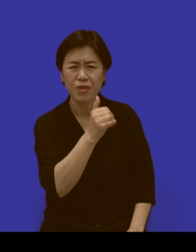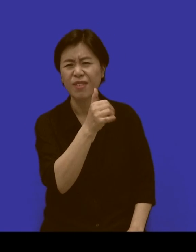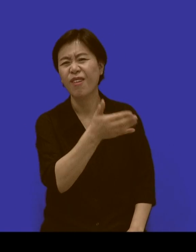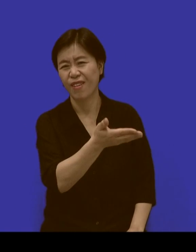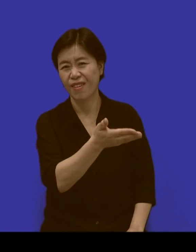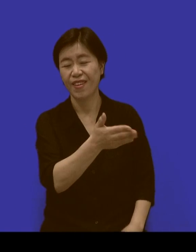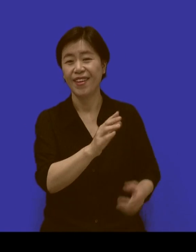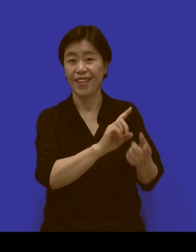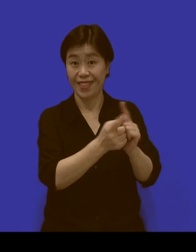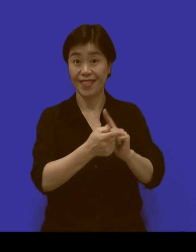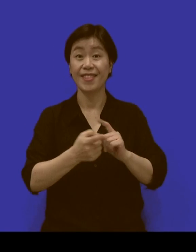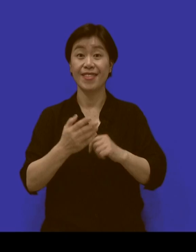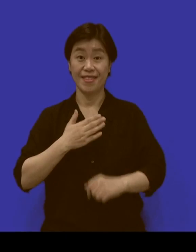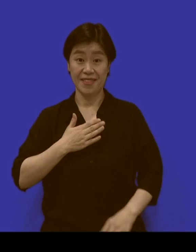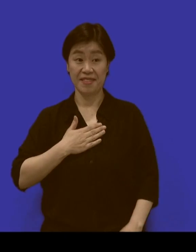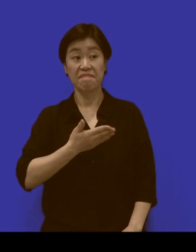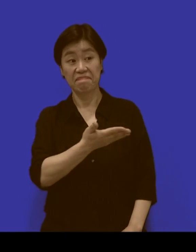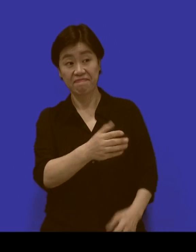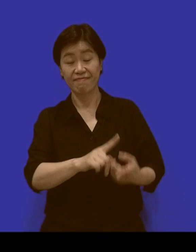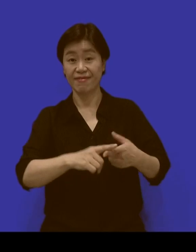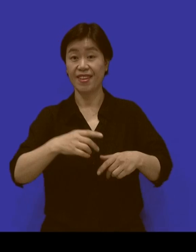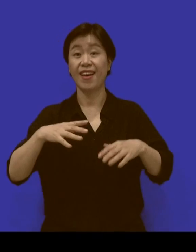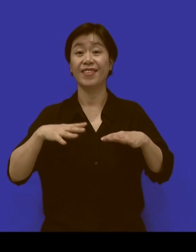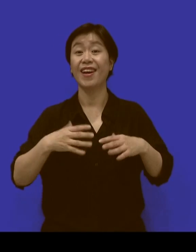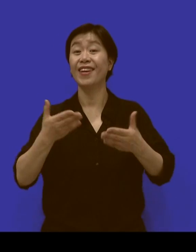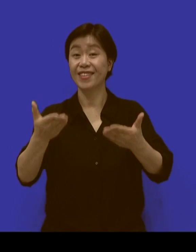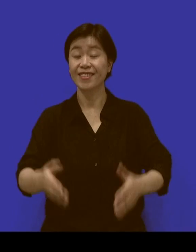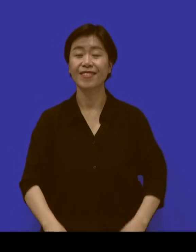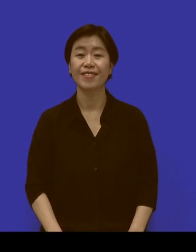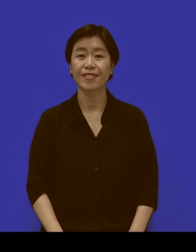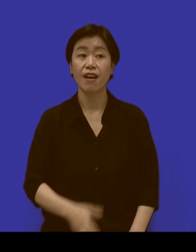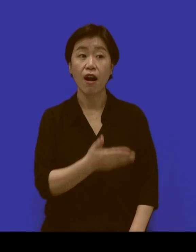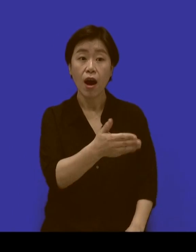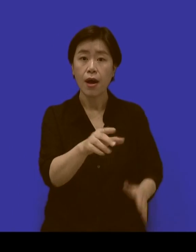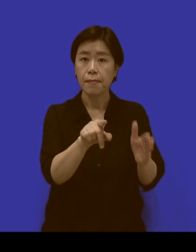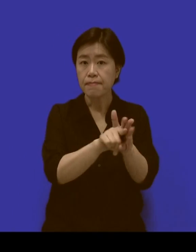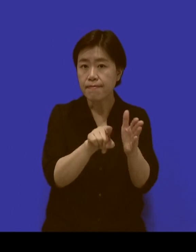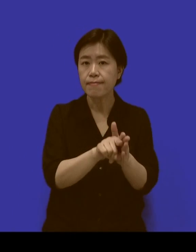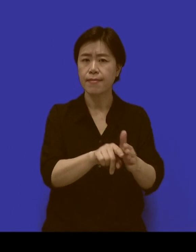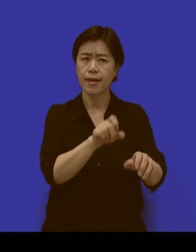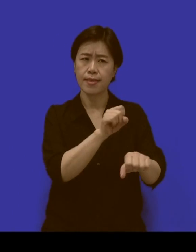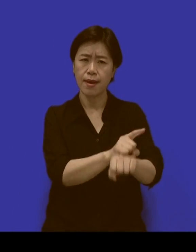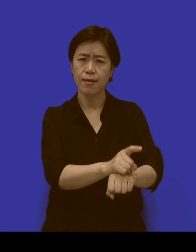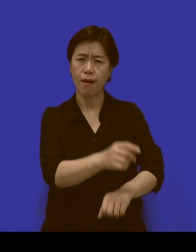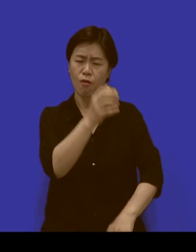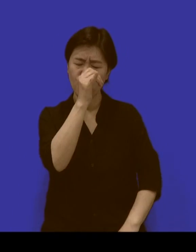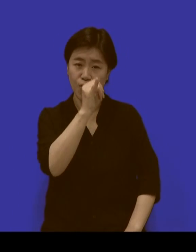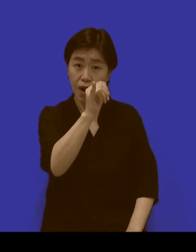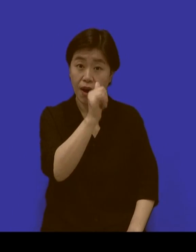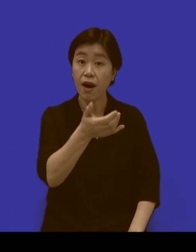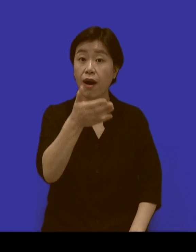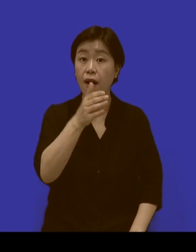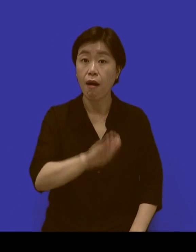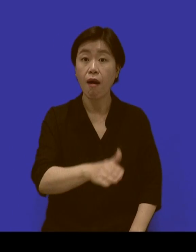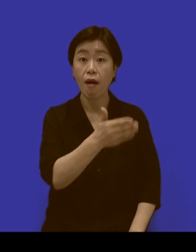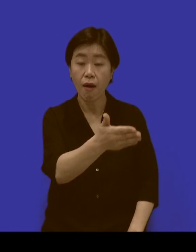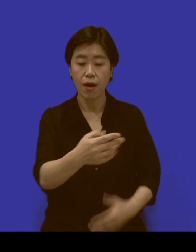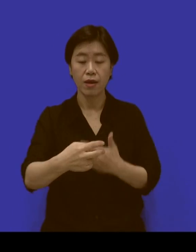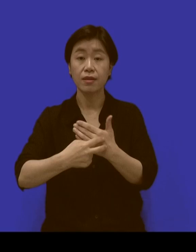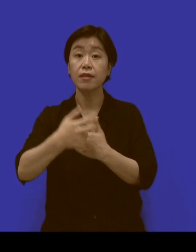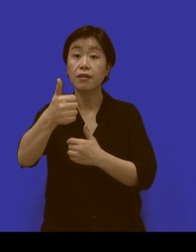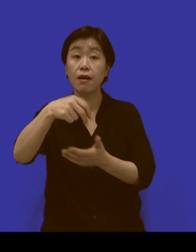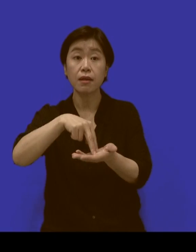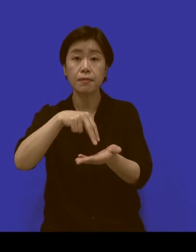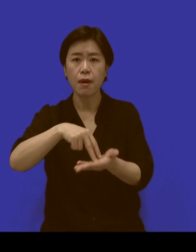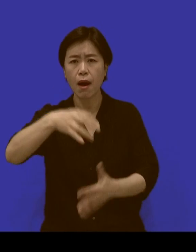제가 한번 말씀드리면 이분이 성품, 신앙 이런 것도 이미 훌륭하신 분이지만 네. 이분 실력이 너무 의사로서 실력이